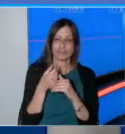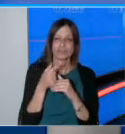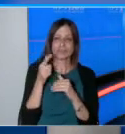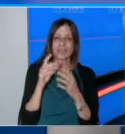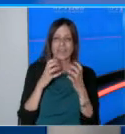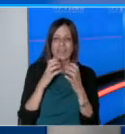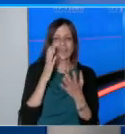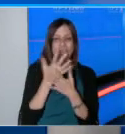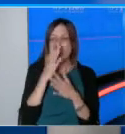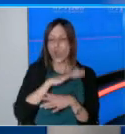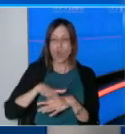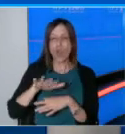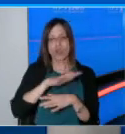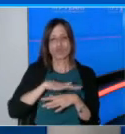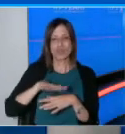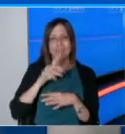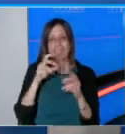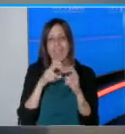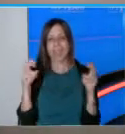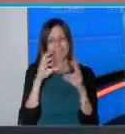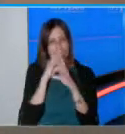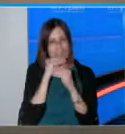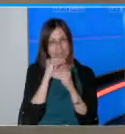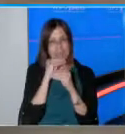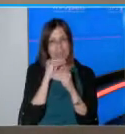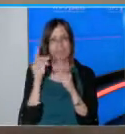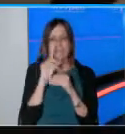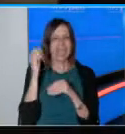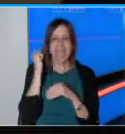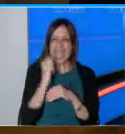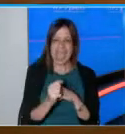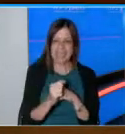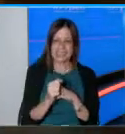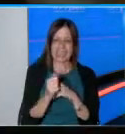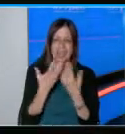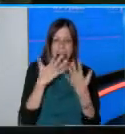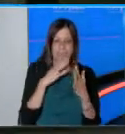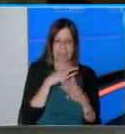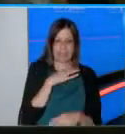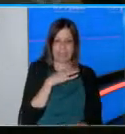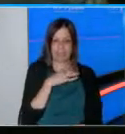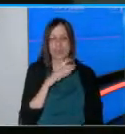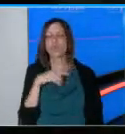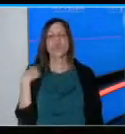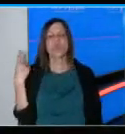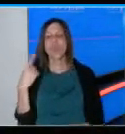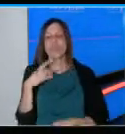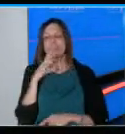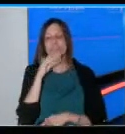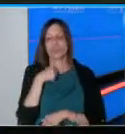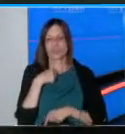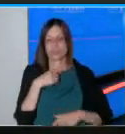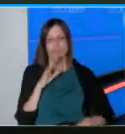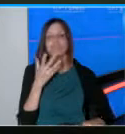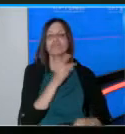כבר היה כל השכונה וכל העיר מדבר מי רצח את סעד זבאלי. כולם, אחד דיברו את זה אשכרה.